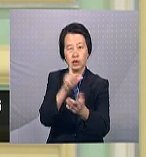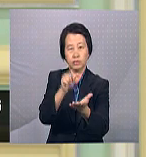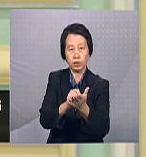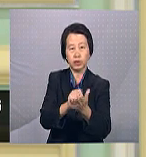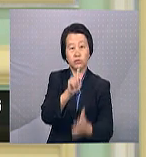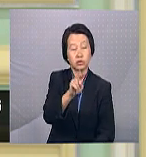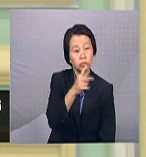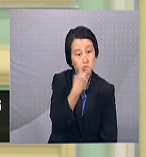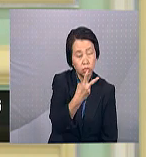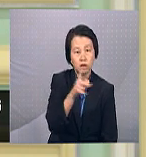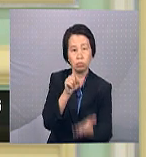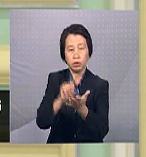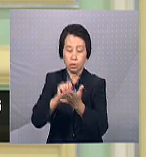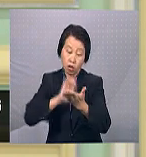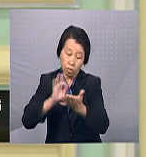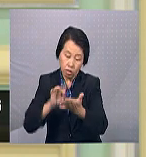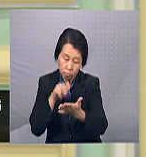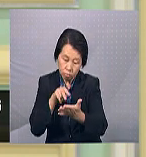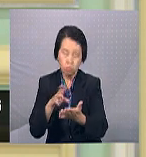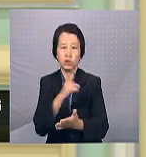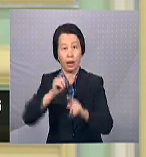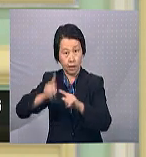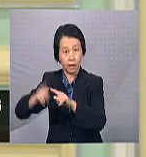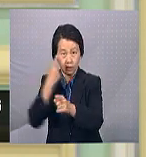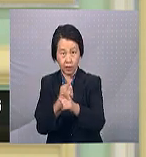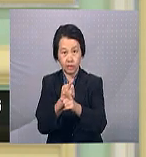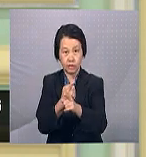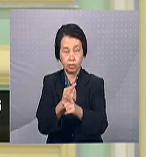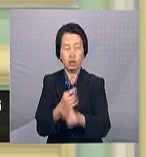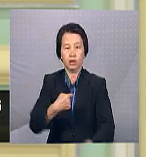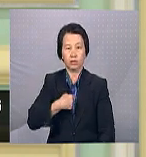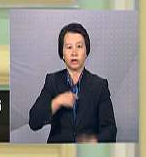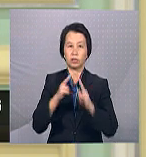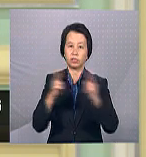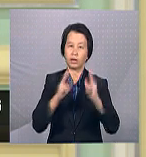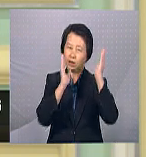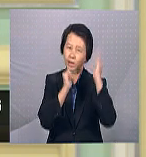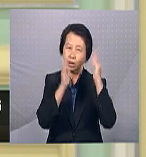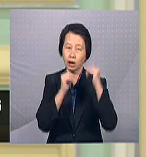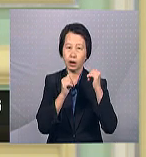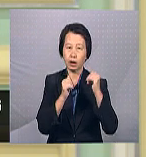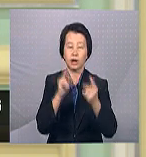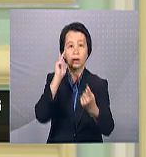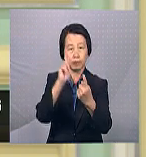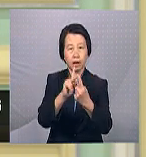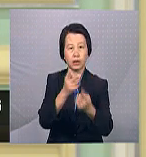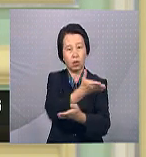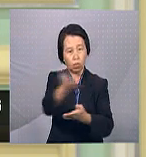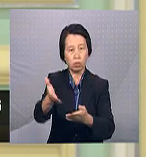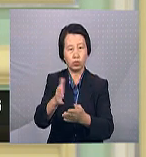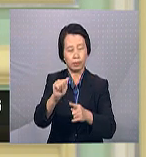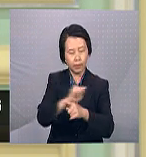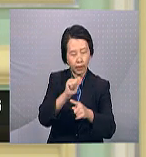perdana, media sosial dan sebagainya. Saya amat berharap kepada pengamal